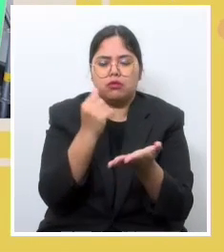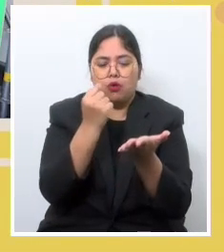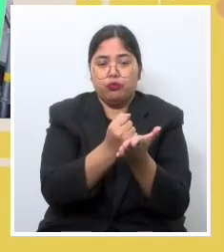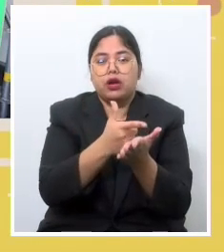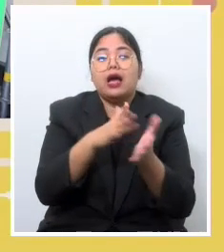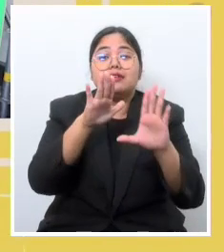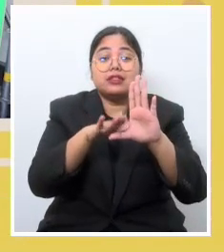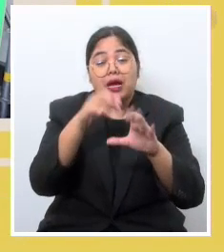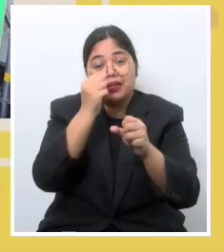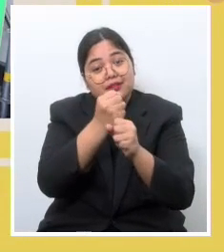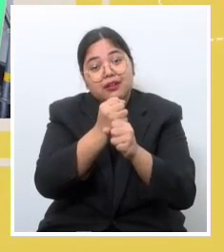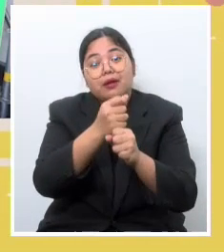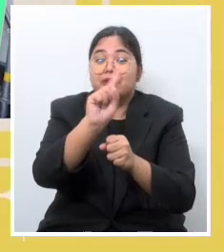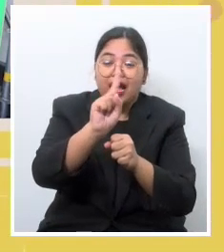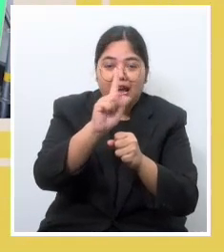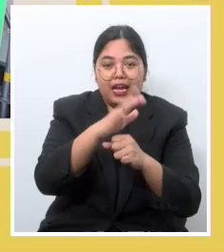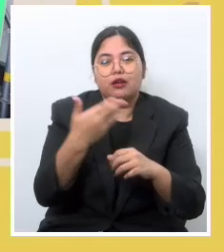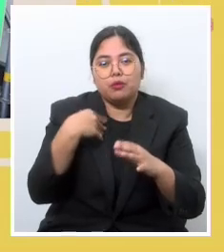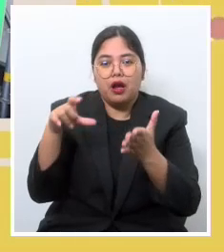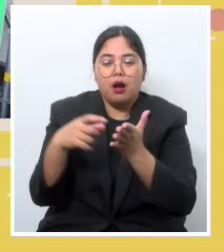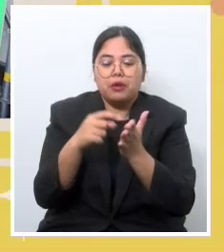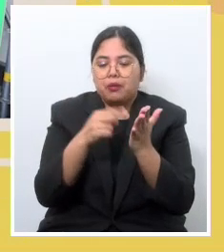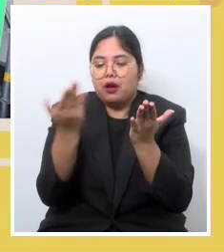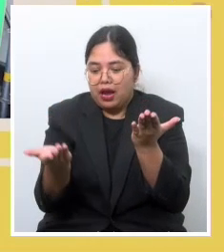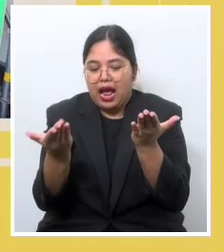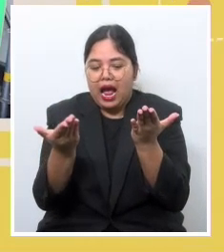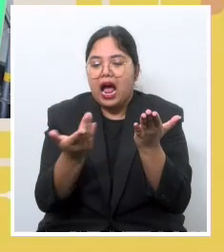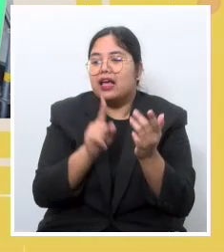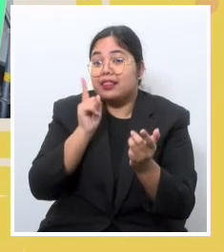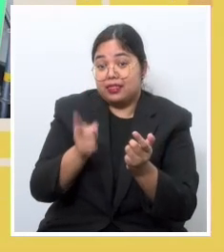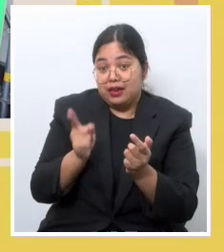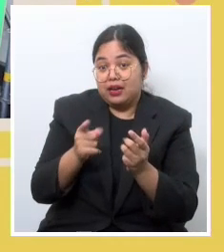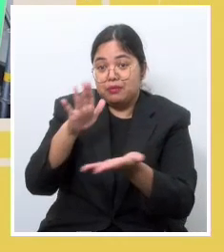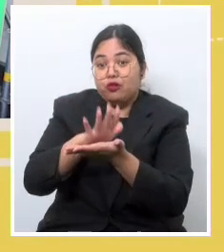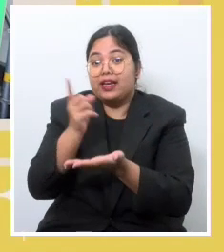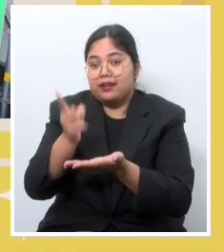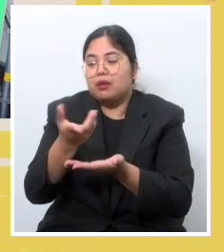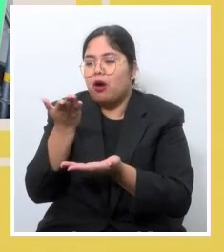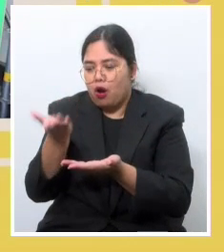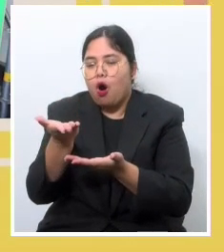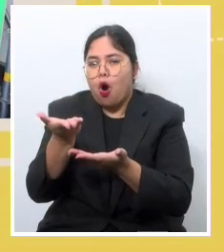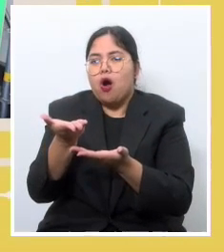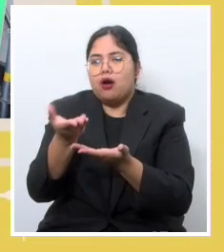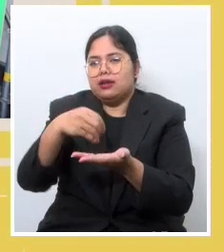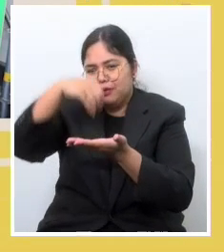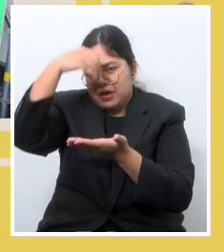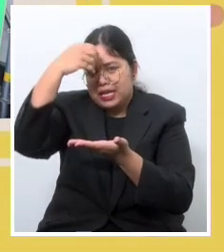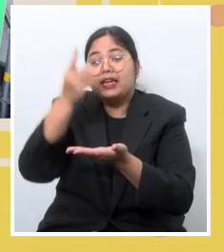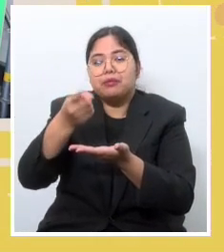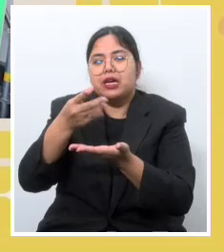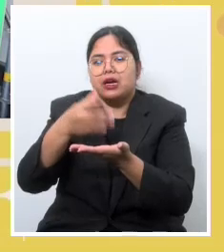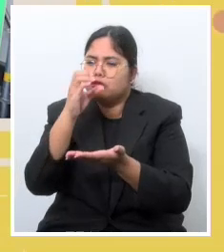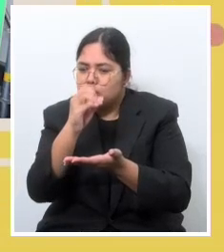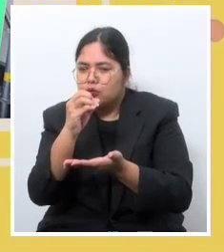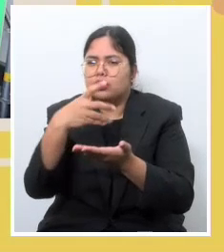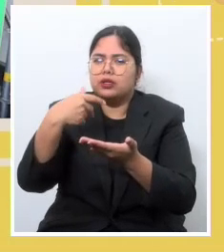โดยมีวิธีเทียบโอนวุฒิการศึกษาติดต่อโรงเรียนเดิมที่ออกกลางคันเพื่อขอผลการเรียนเดิมที่ไม่สมบูรณ์เกรดที่ติดศูนย์